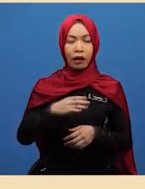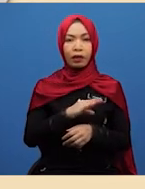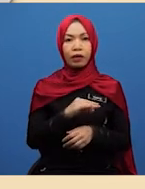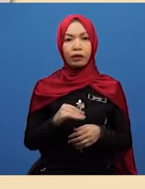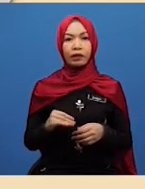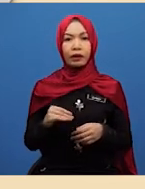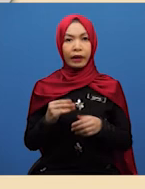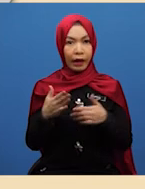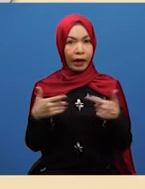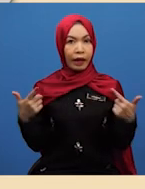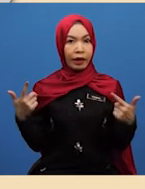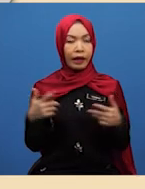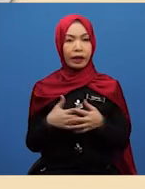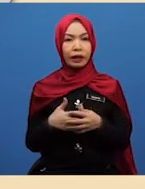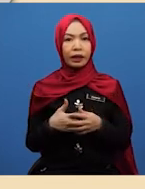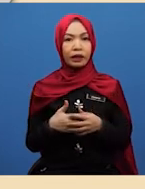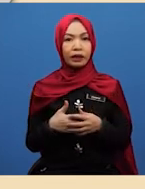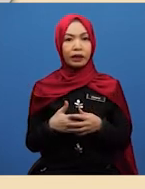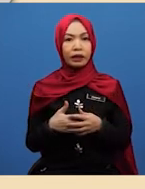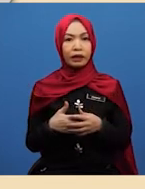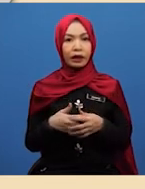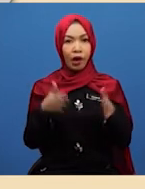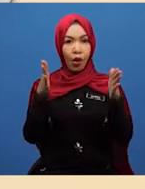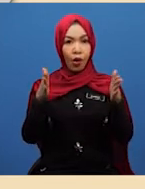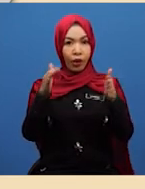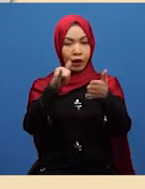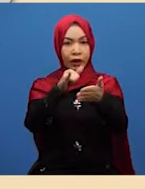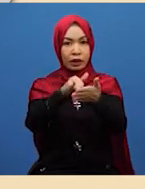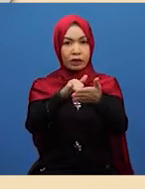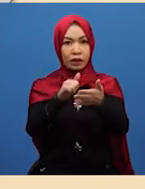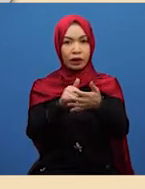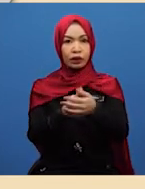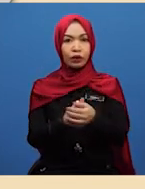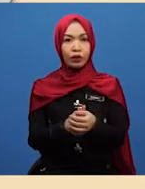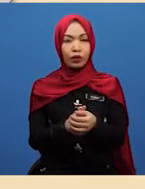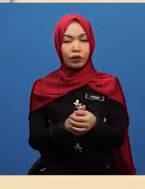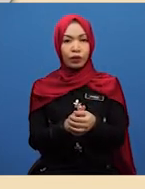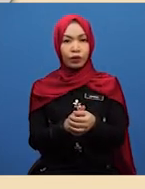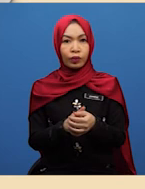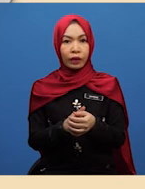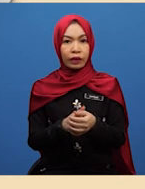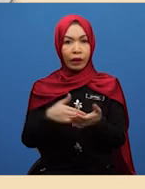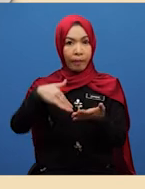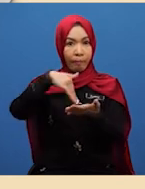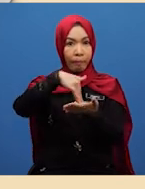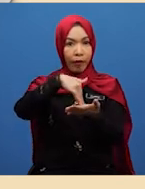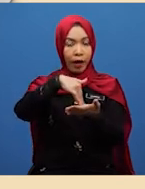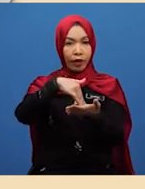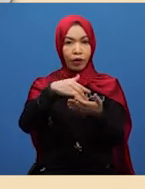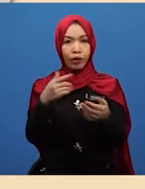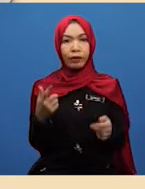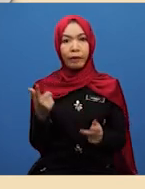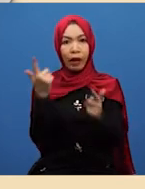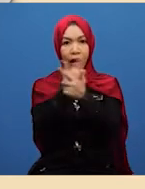tahun 1883, orang Kayan yang mendiami Sungai Baram bangun menentang Kesultanan